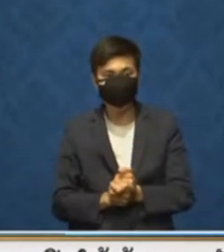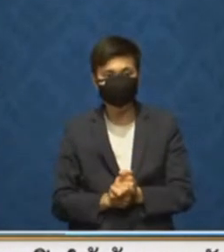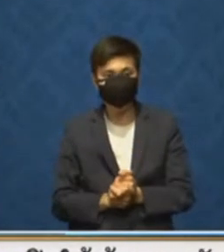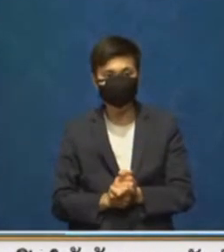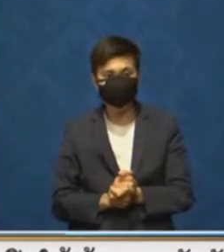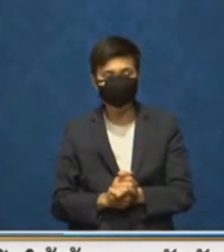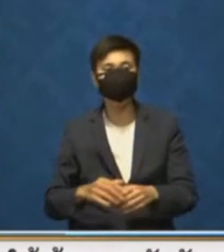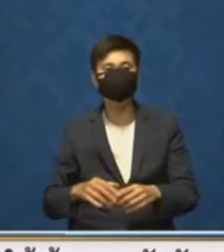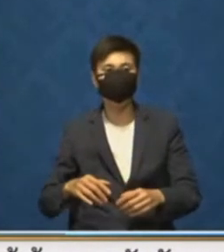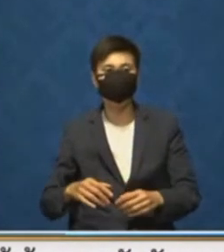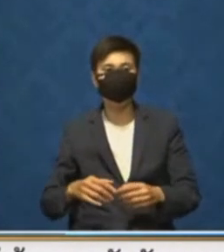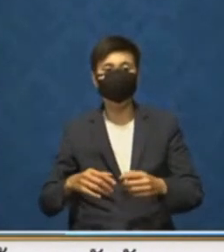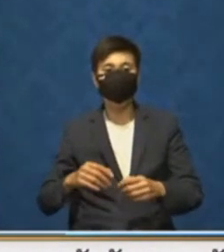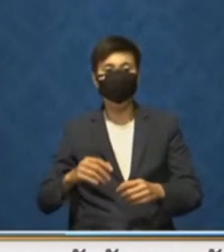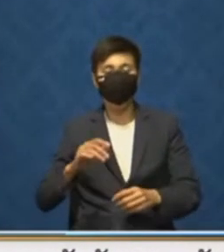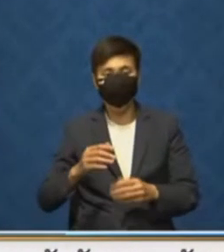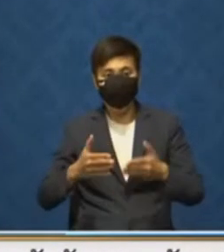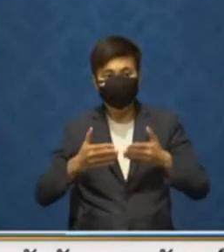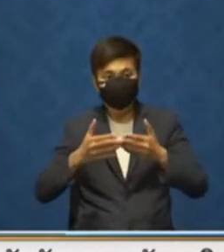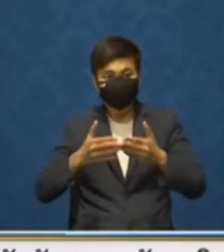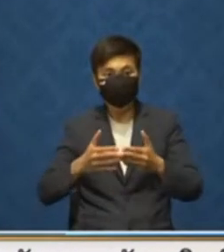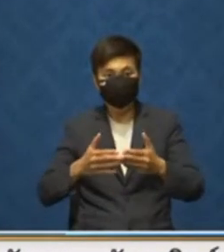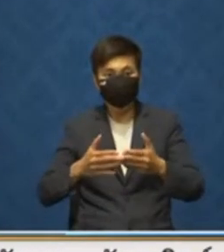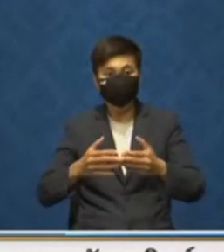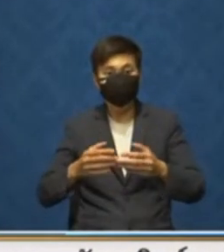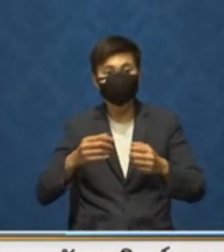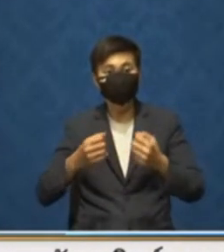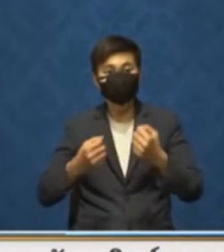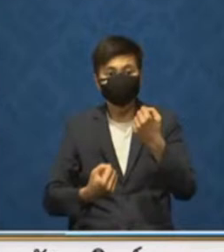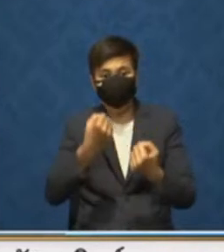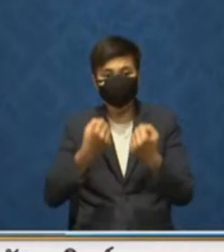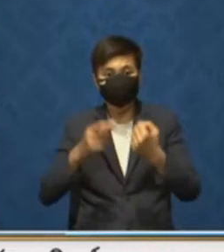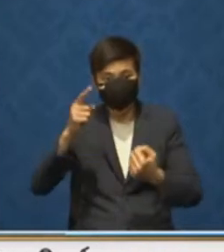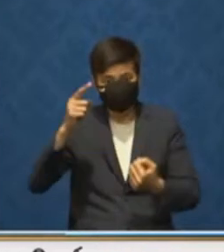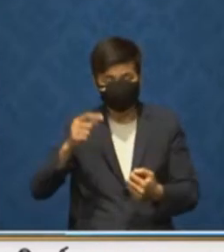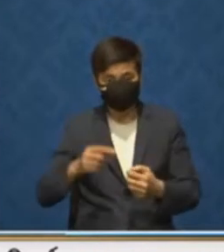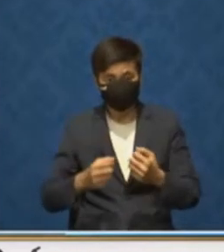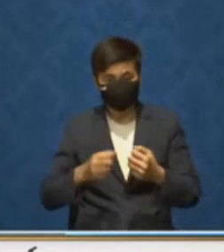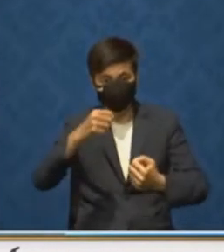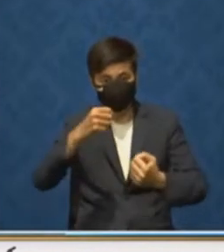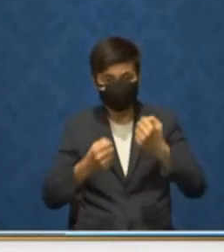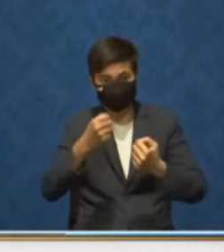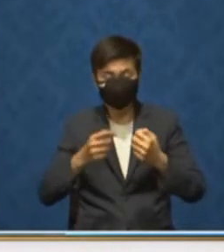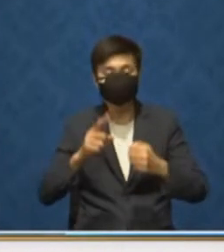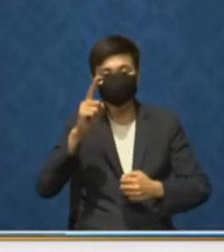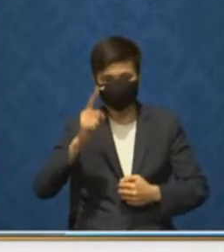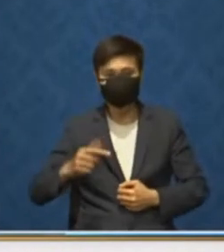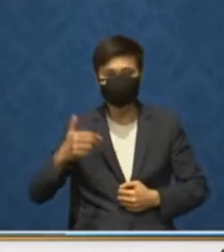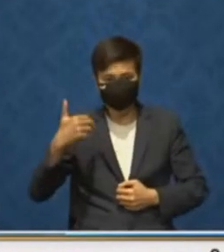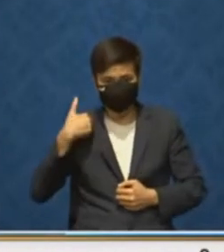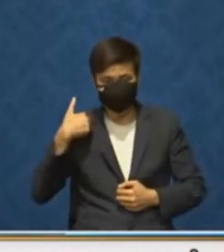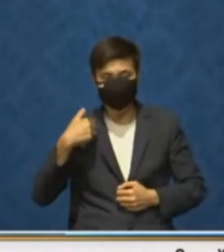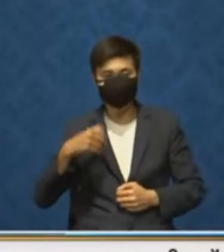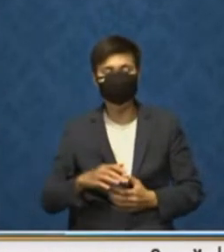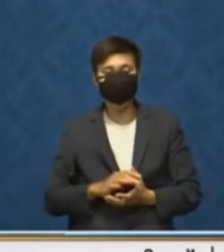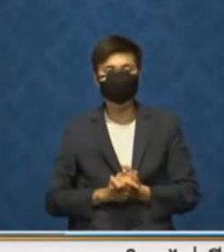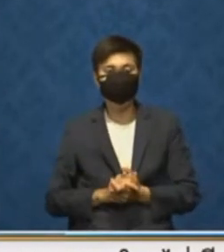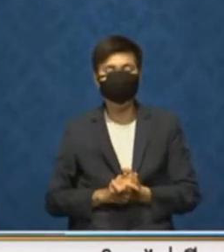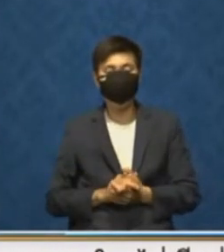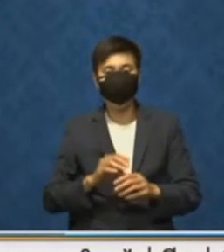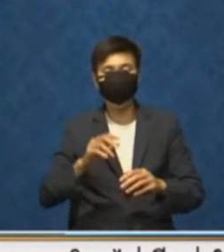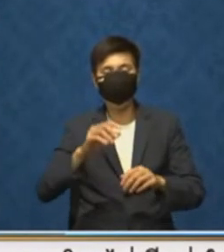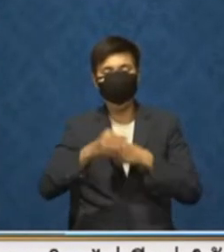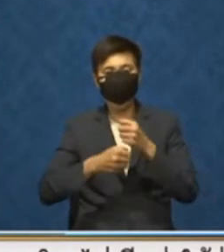ไร้คนขับต้องมีหน้าจำเป็นนักต้องใช้คำว่าต้องมีจะฮะตี 1651งบไปแล้วจะ